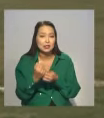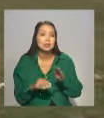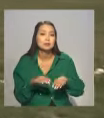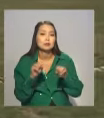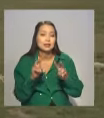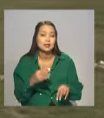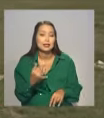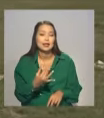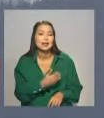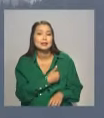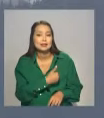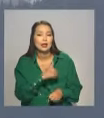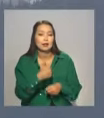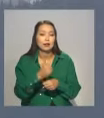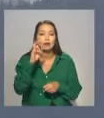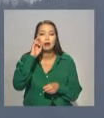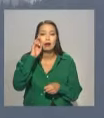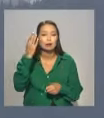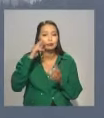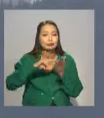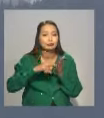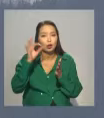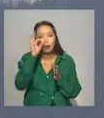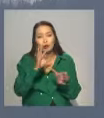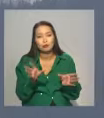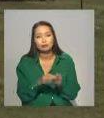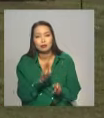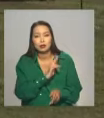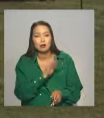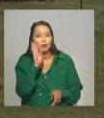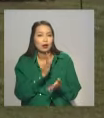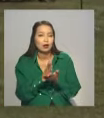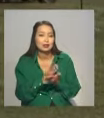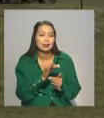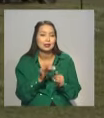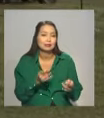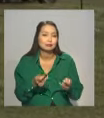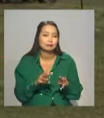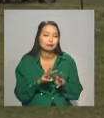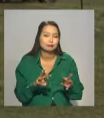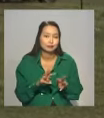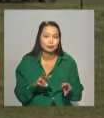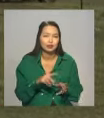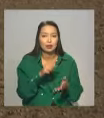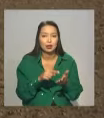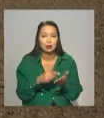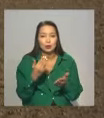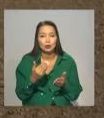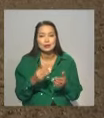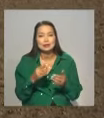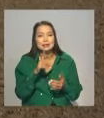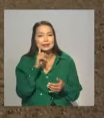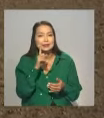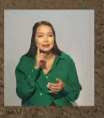Поддерживает специалист и инициативу главы государства об объединении водных ресурсов и ирригации. Вопросу орошения земель необходимо